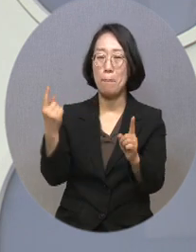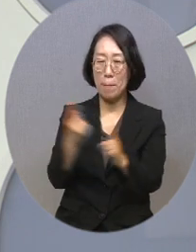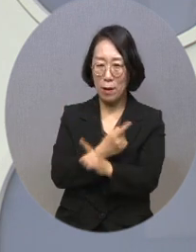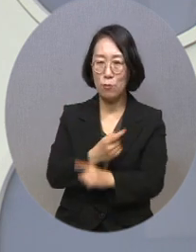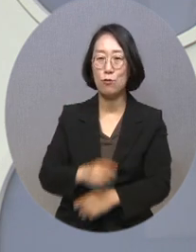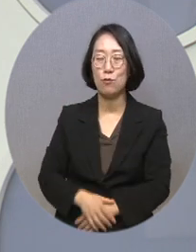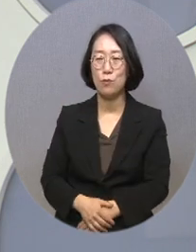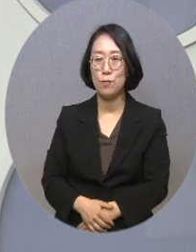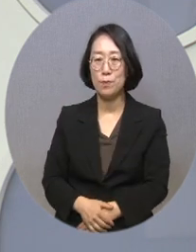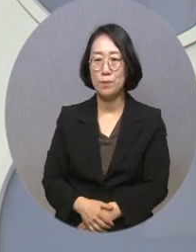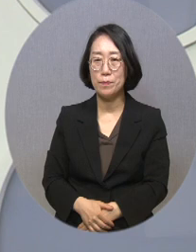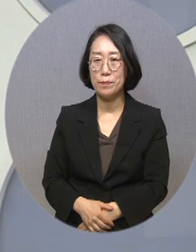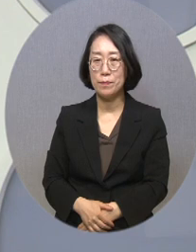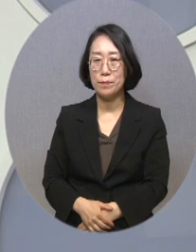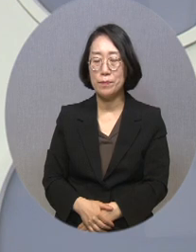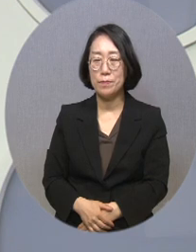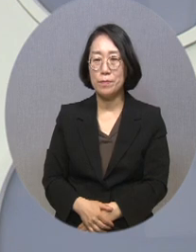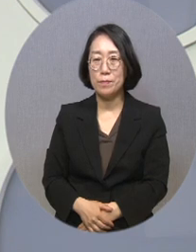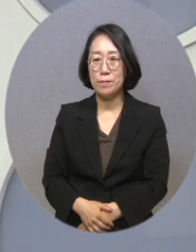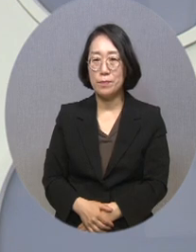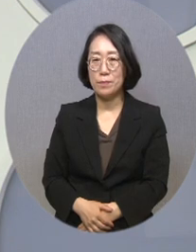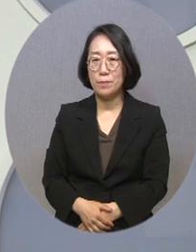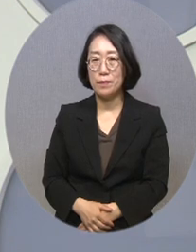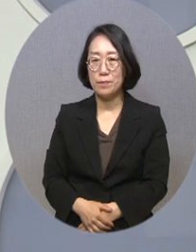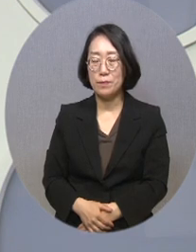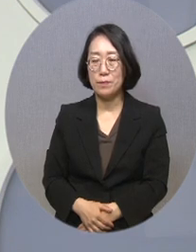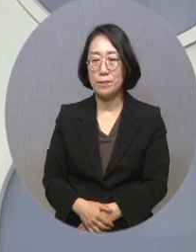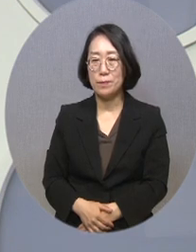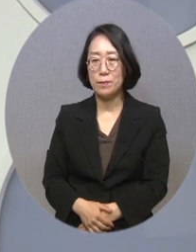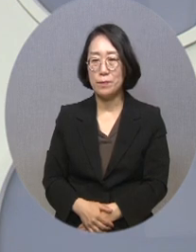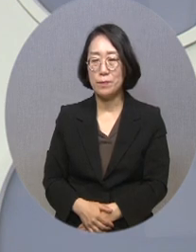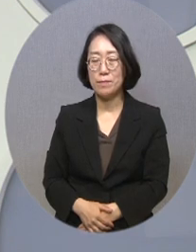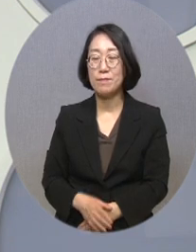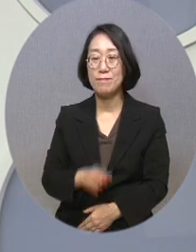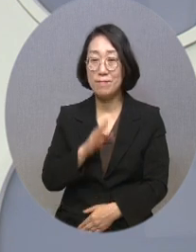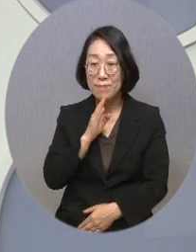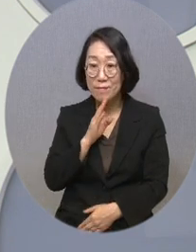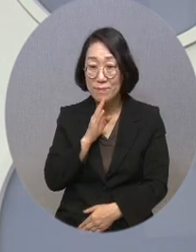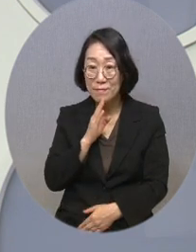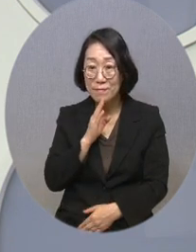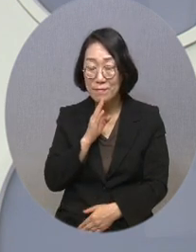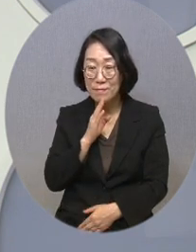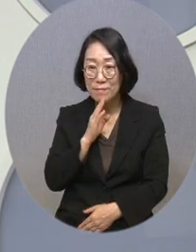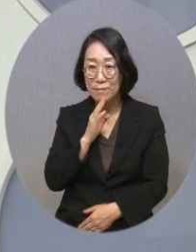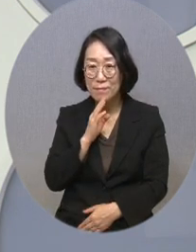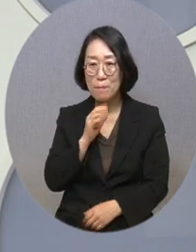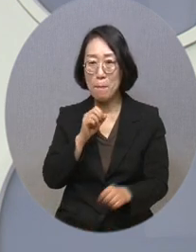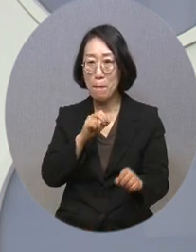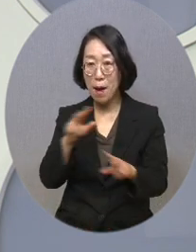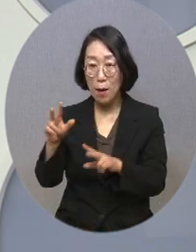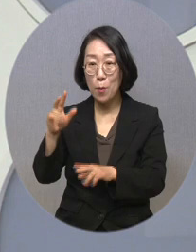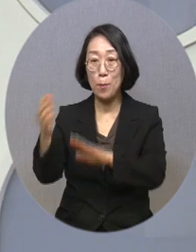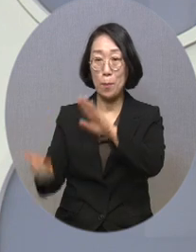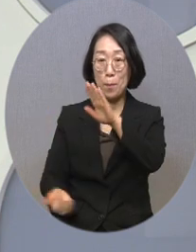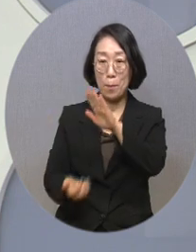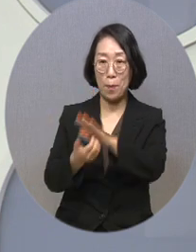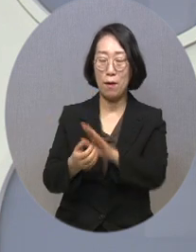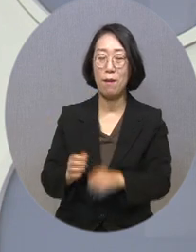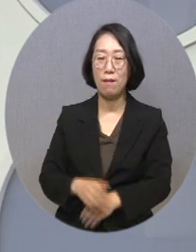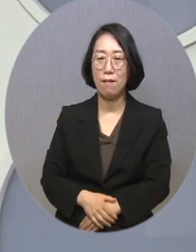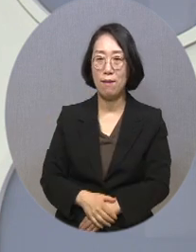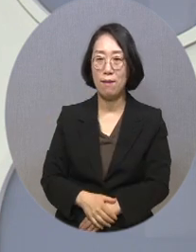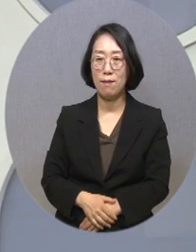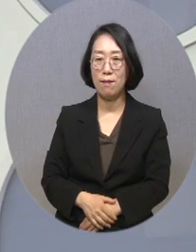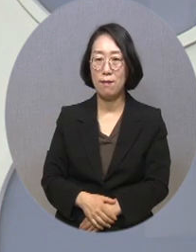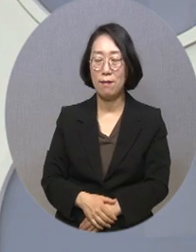S33 2022 프로젝트 제1호가 바로 이렇게 이루어졌다는 그 말씀을 드리고